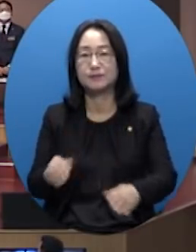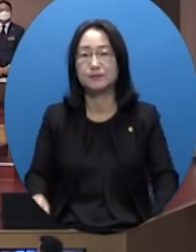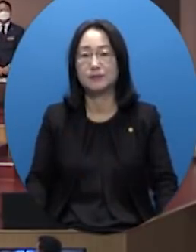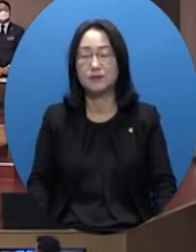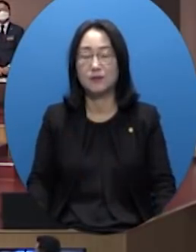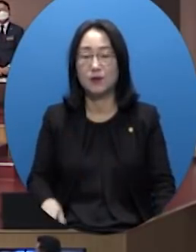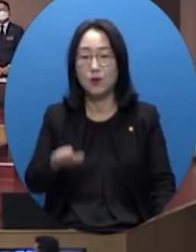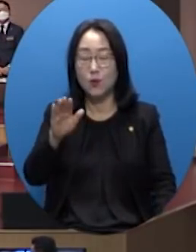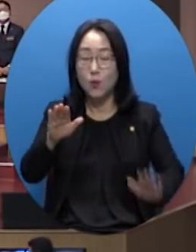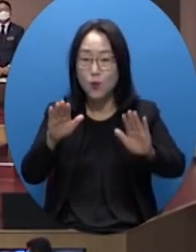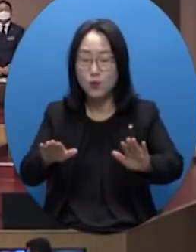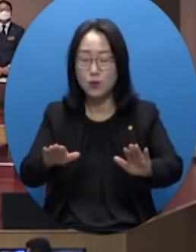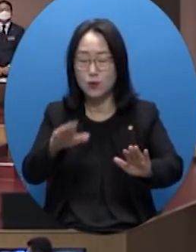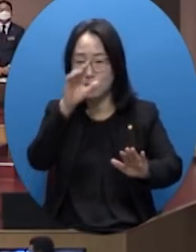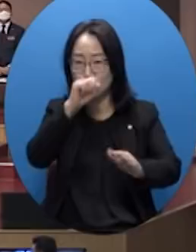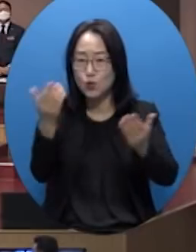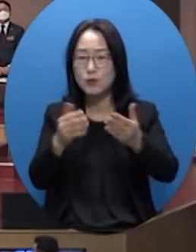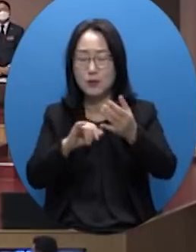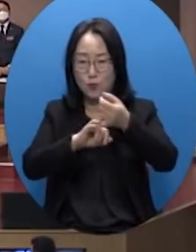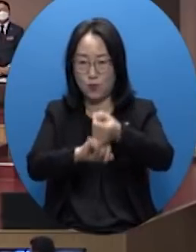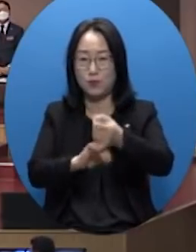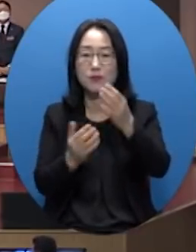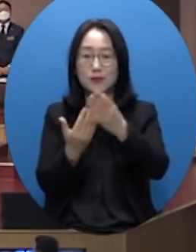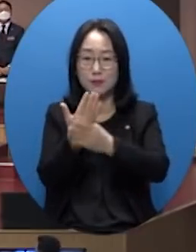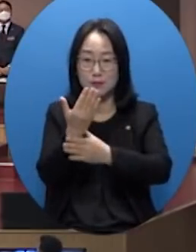올 우리가 좋은 일이 반드시 일어납니다